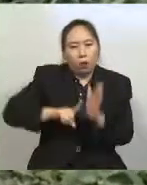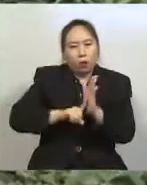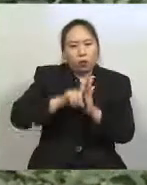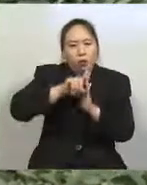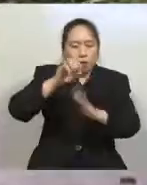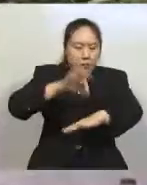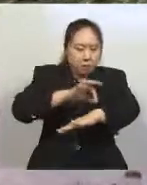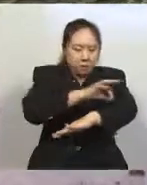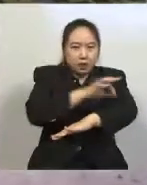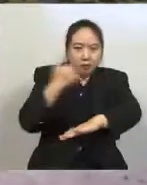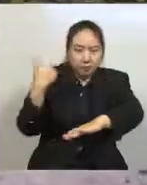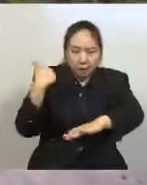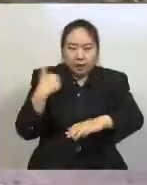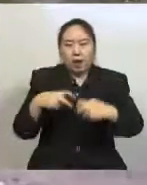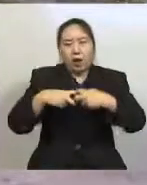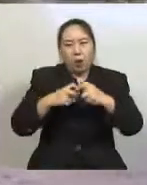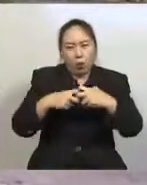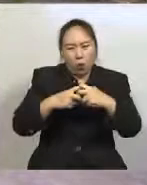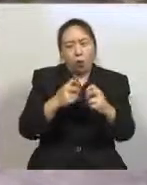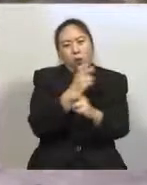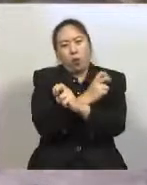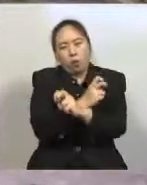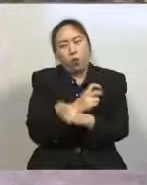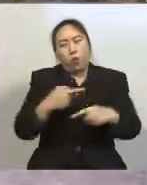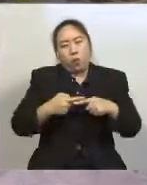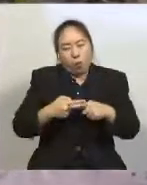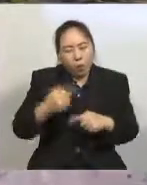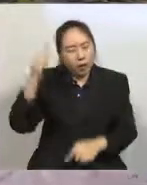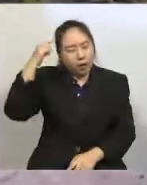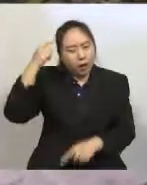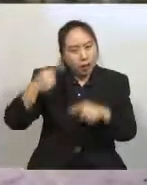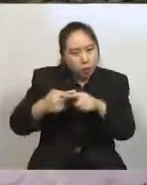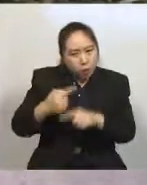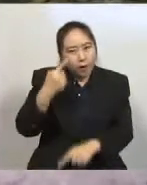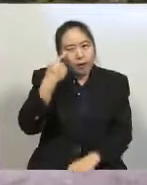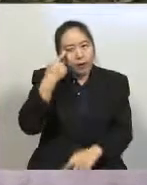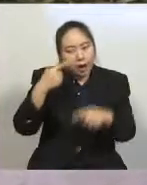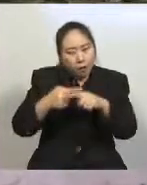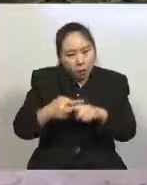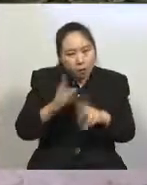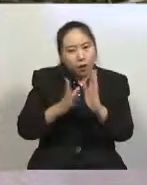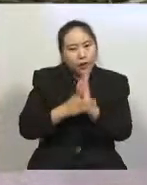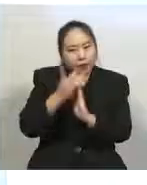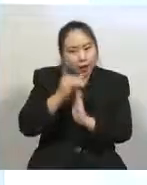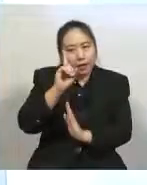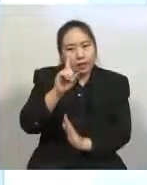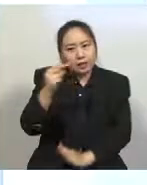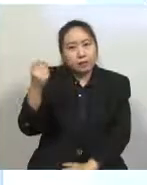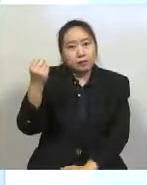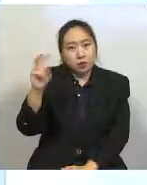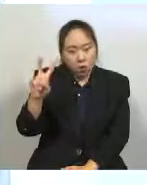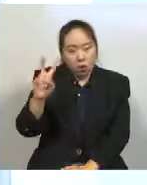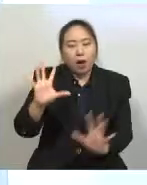นปวดกระดูกหรือว่าข้อปวดศีรษะปวดกระบอกตาและจะหายภายใน 1-12 สัปดาห์โด